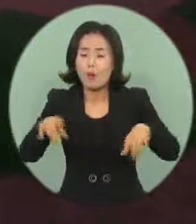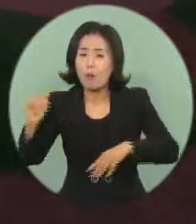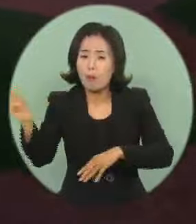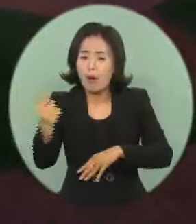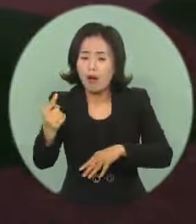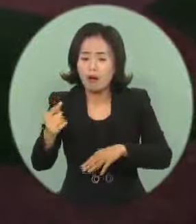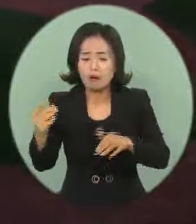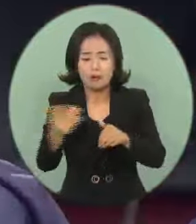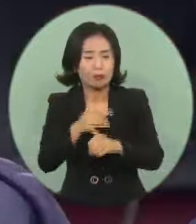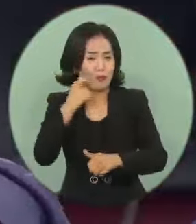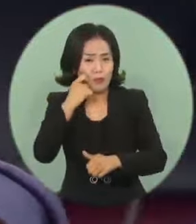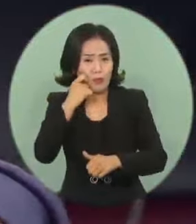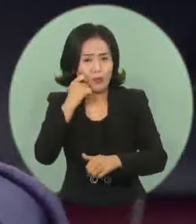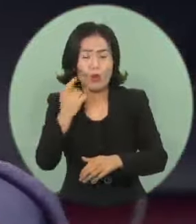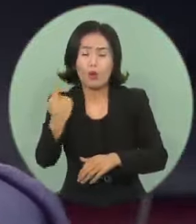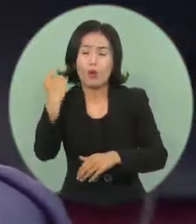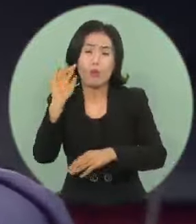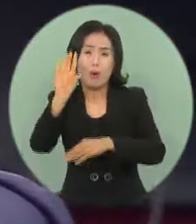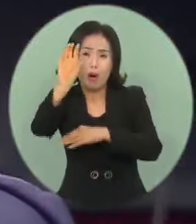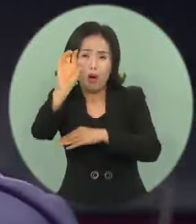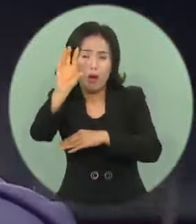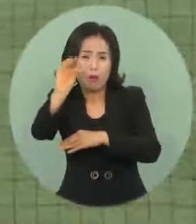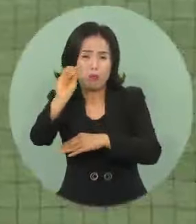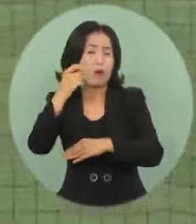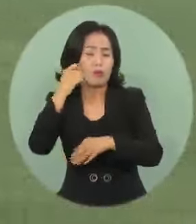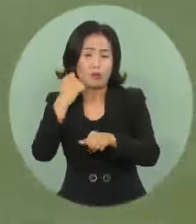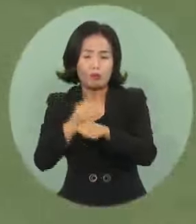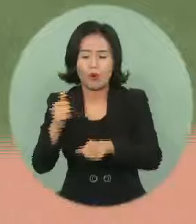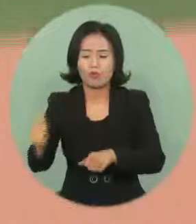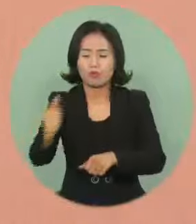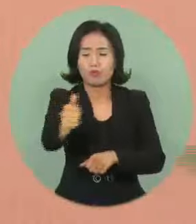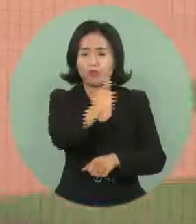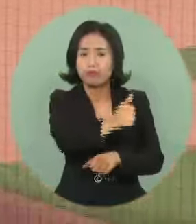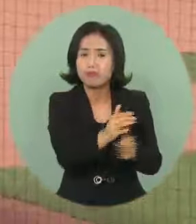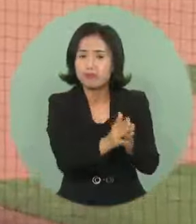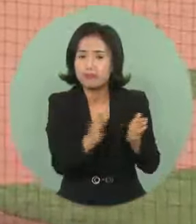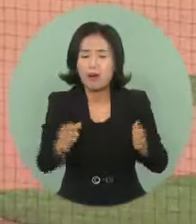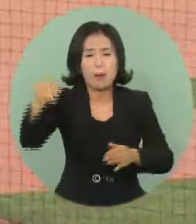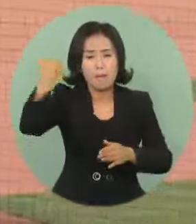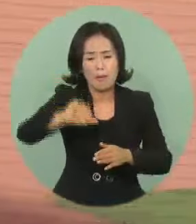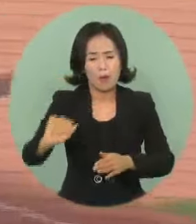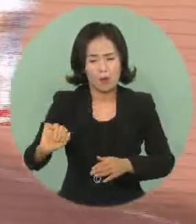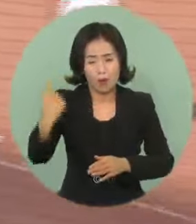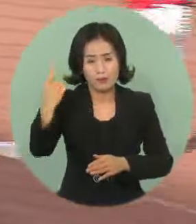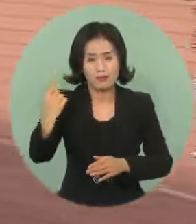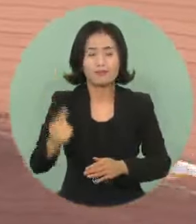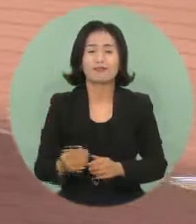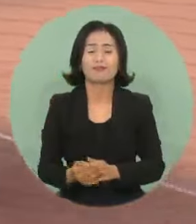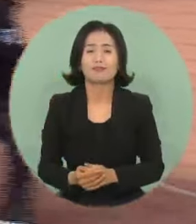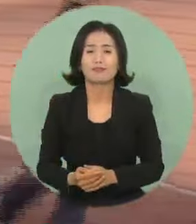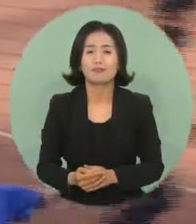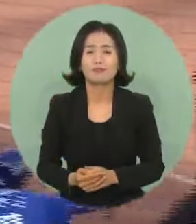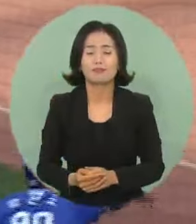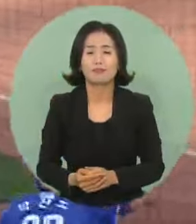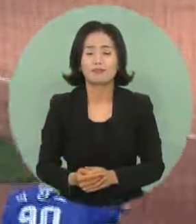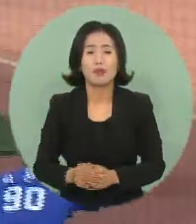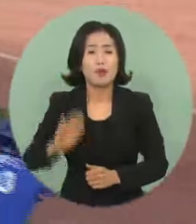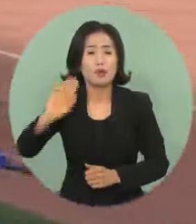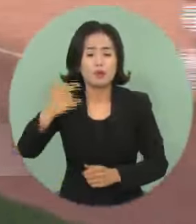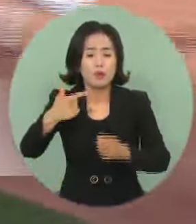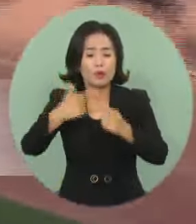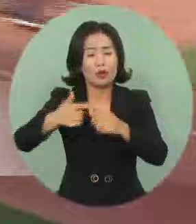타구를 흘리거나 야수의 송구를 잡지 못해 진루를 허용하면서 패배의 빌미를 주고 있습니다.